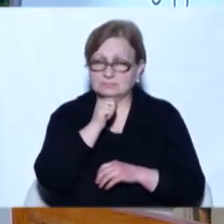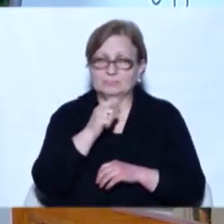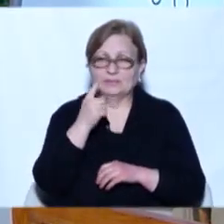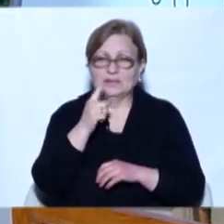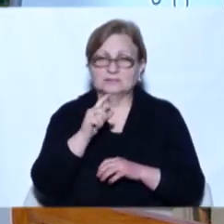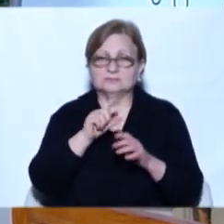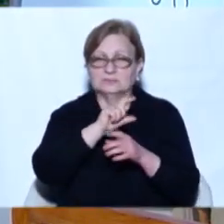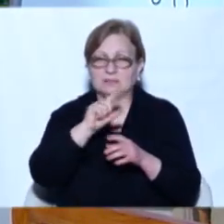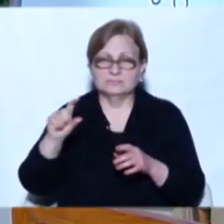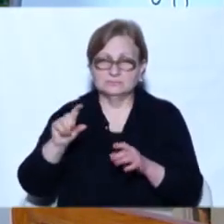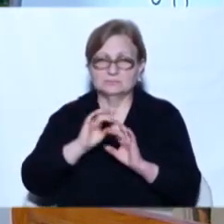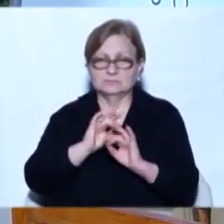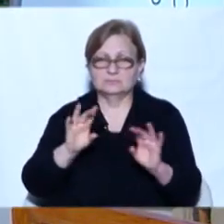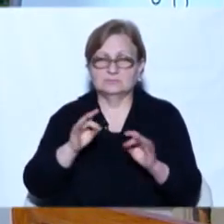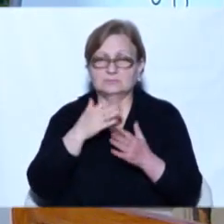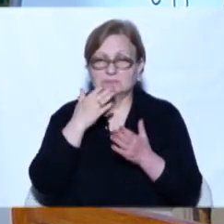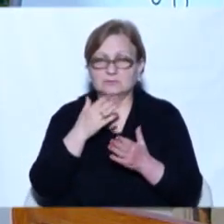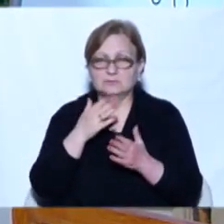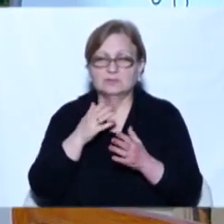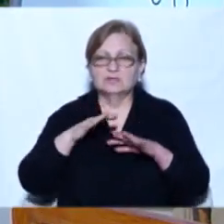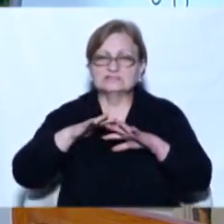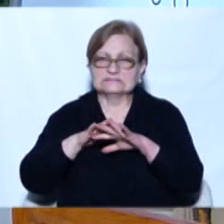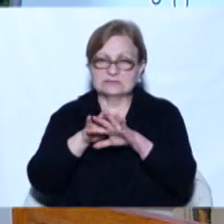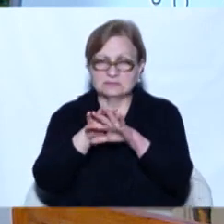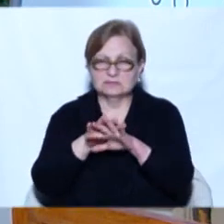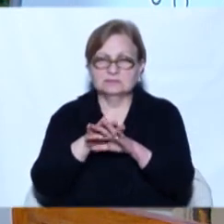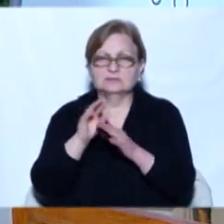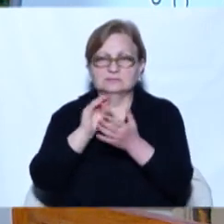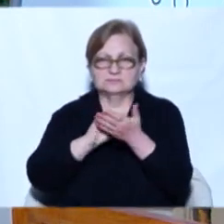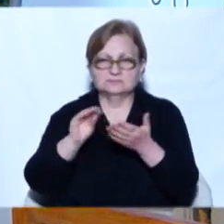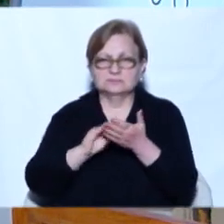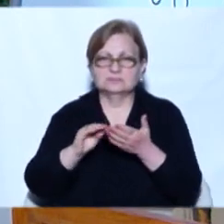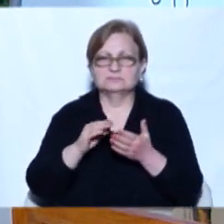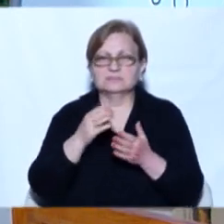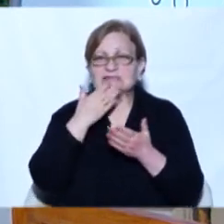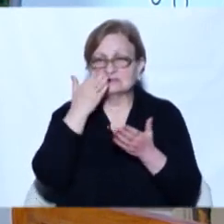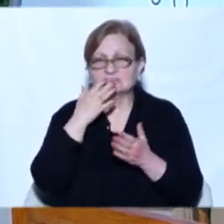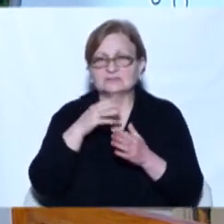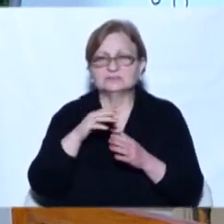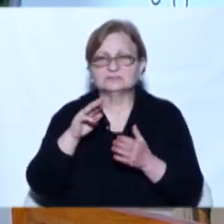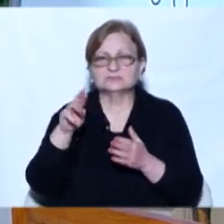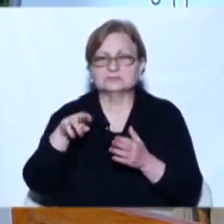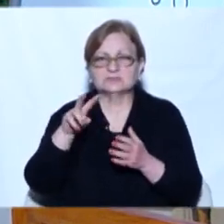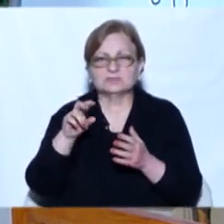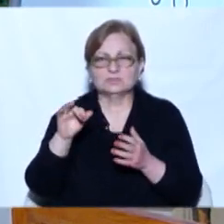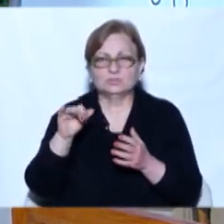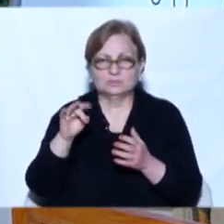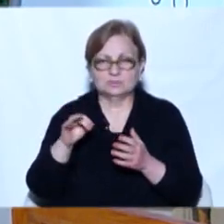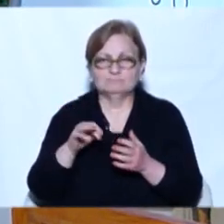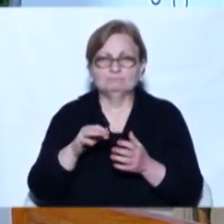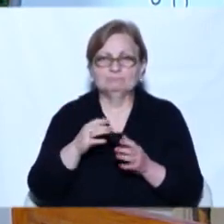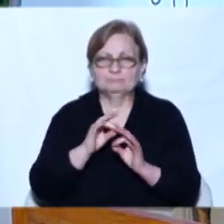ეპიზოდს. შევავსებთ სქემას კითხვის დღიური და ვისაუბრებთ მხატვრულ